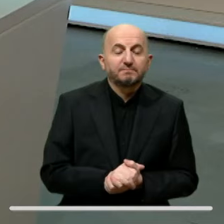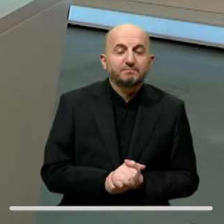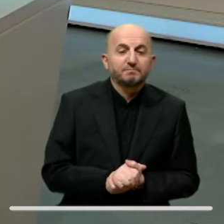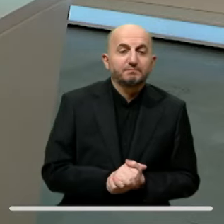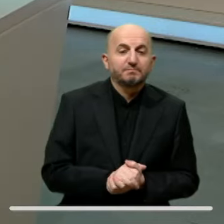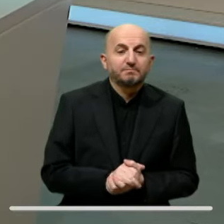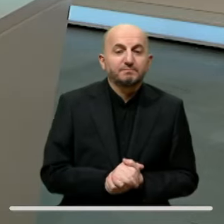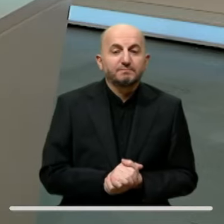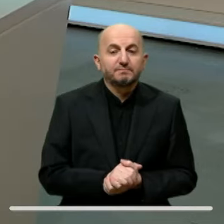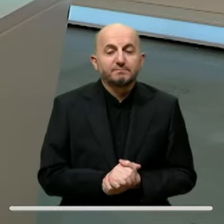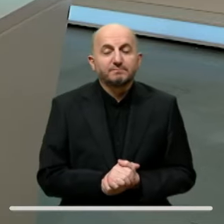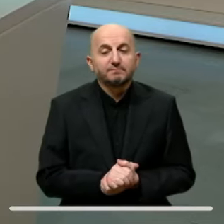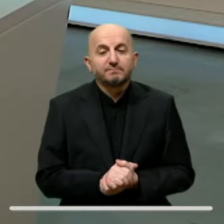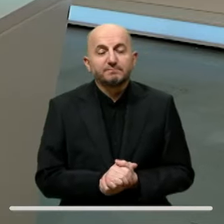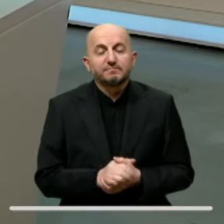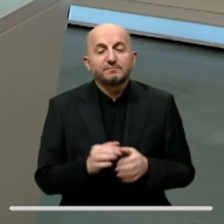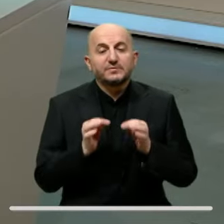Nasıl anlamalıyız?